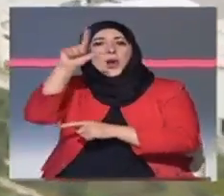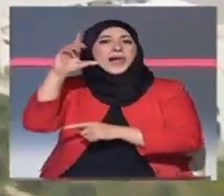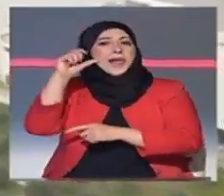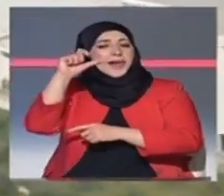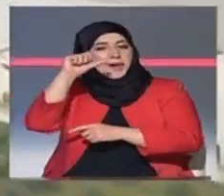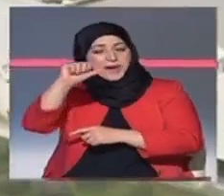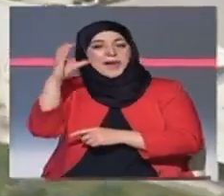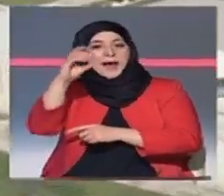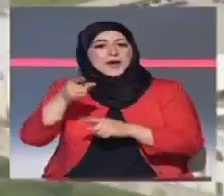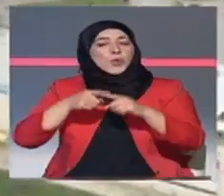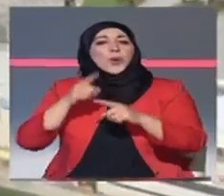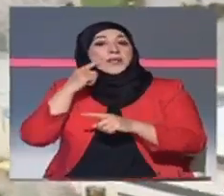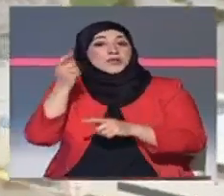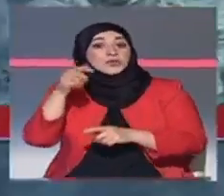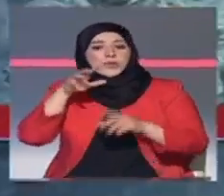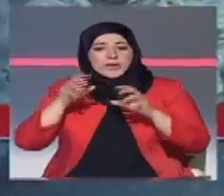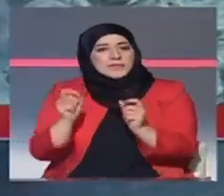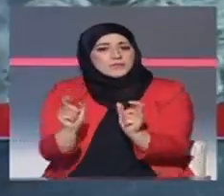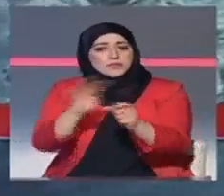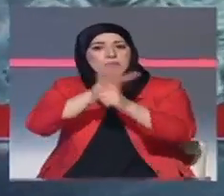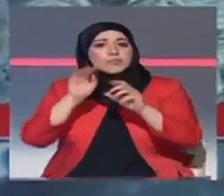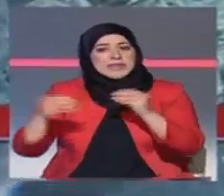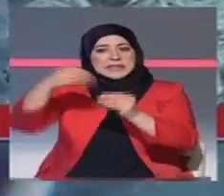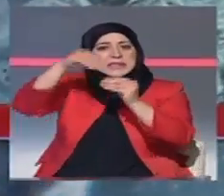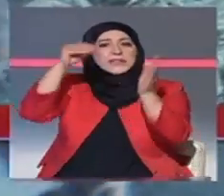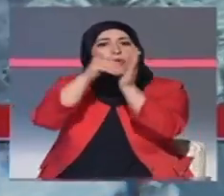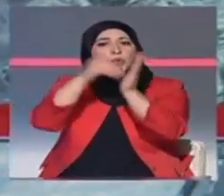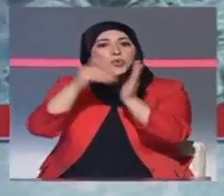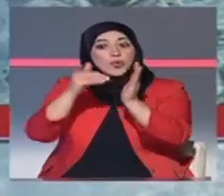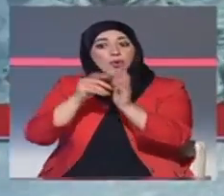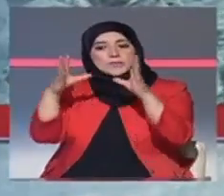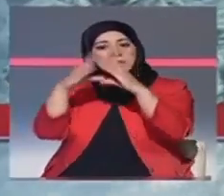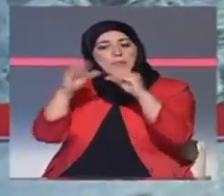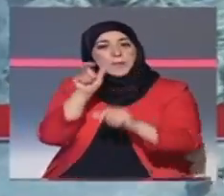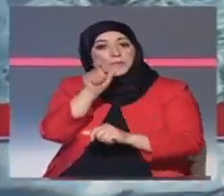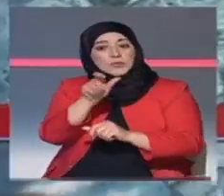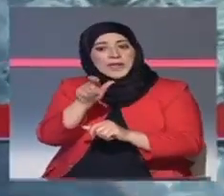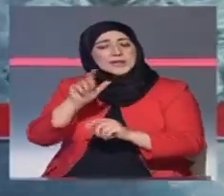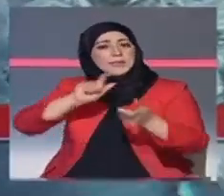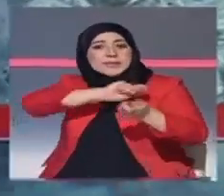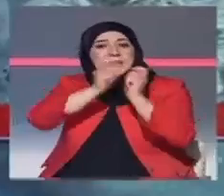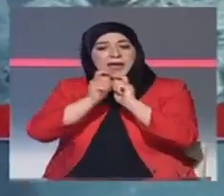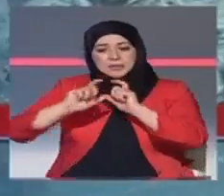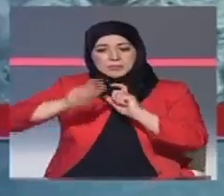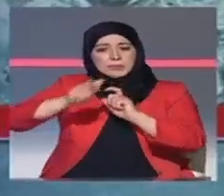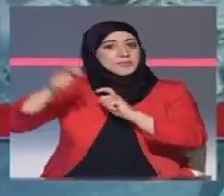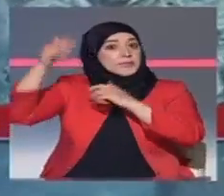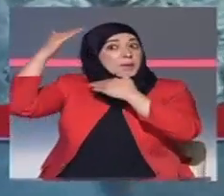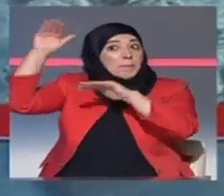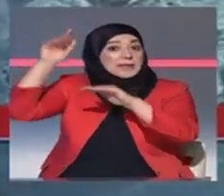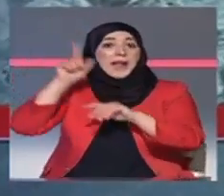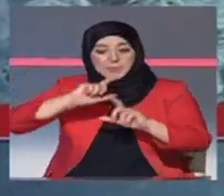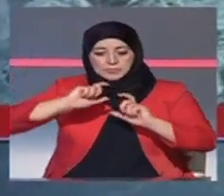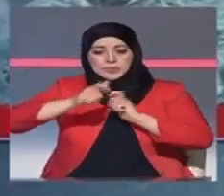بمصطلح الانتشار الأفقي للفيروس. والمراد من هذا المصطلح تغير طريقة العدوى من عدوى وافدة إلى عدوى